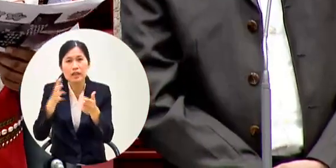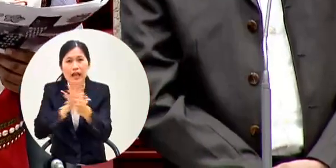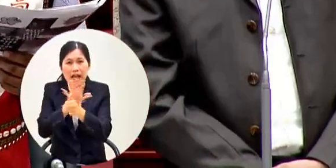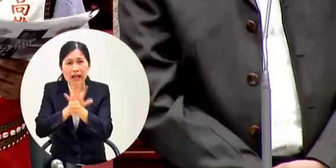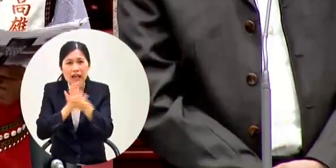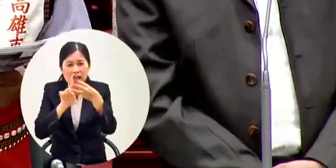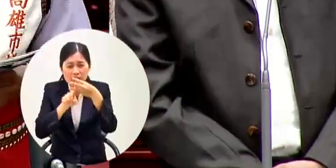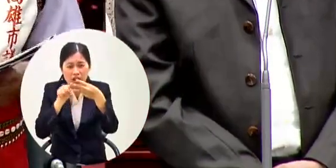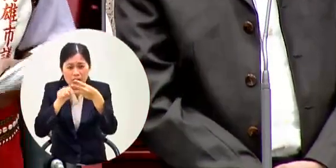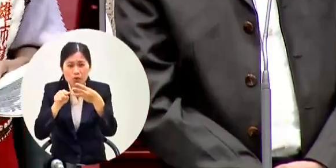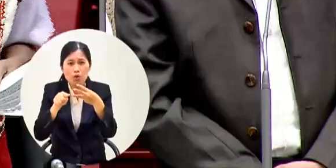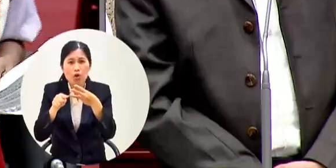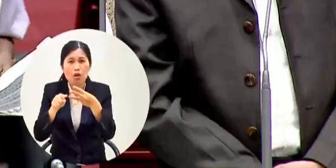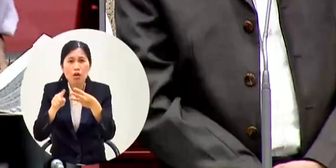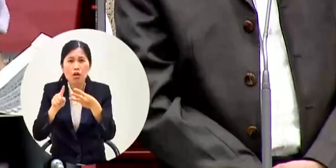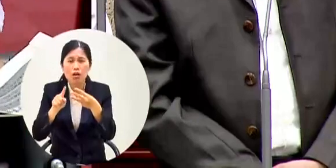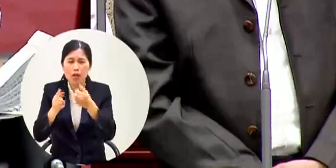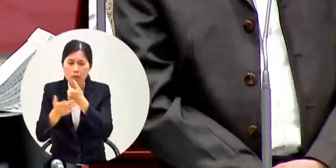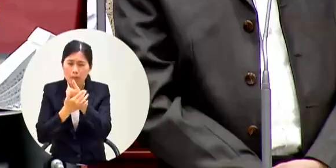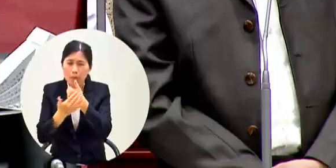也没有结果论